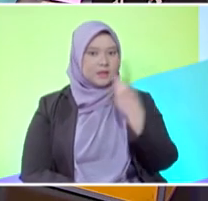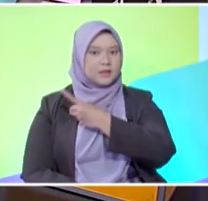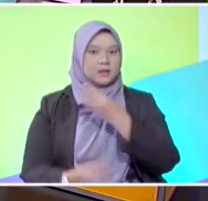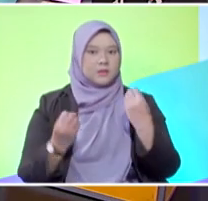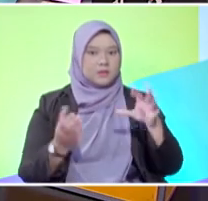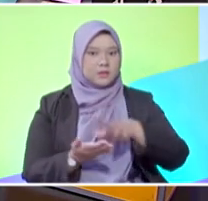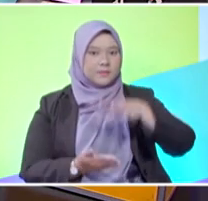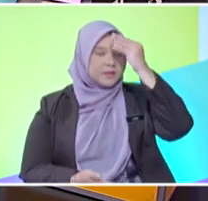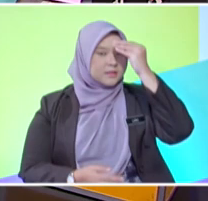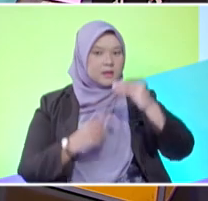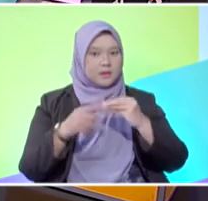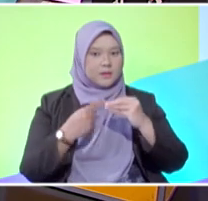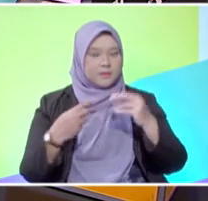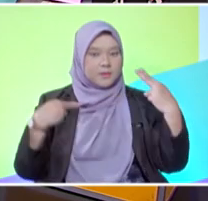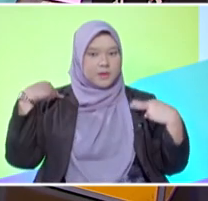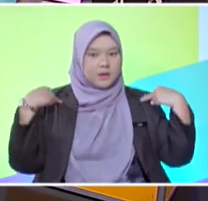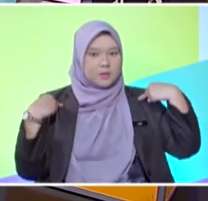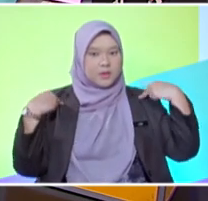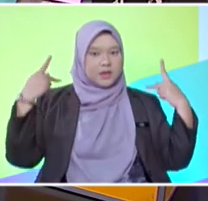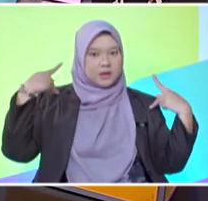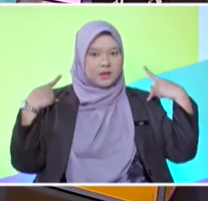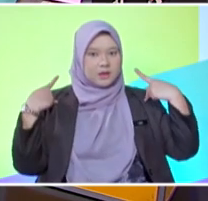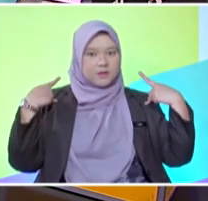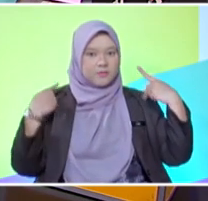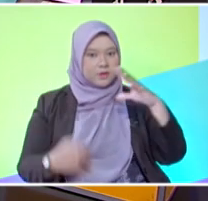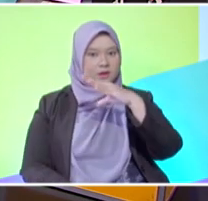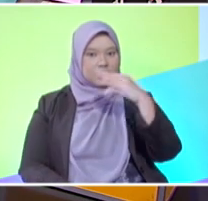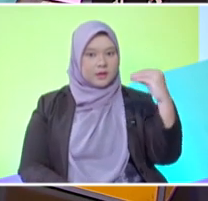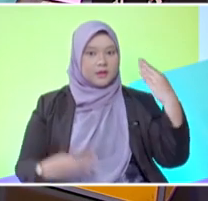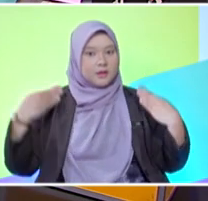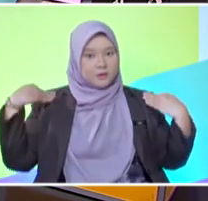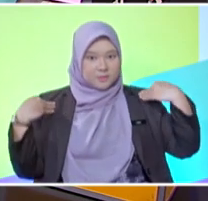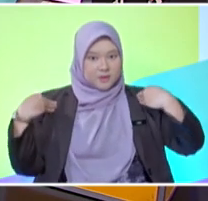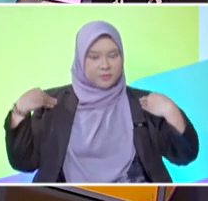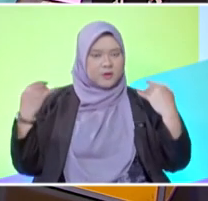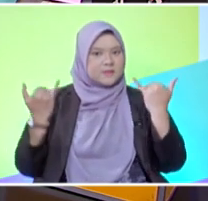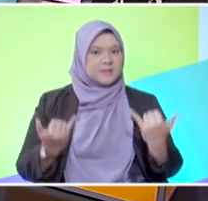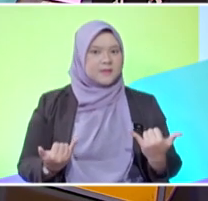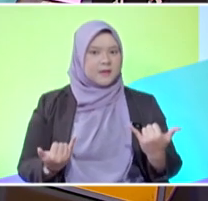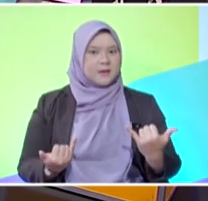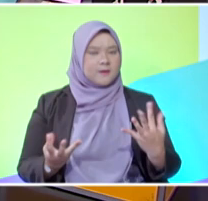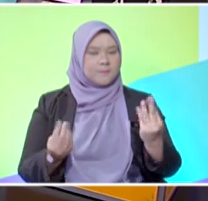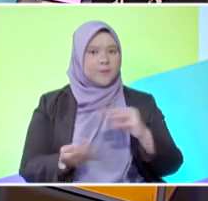ini ada berbagai jenis hewan apakah yang kita kena terluka